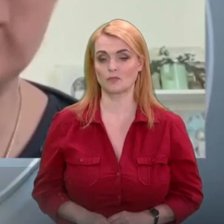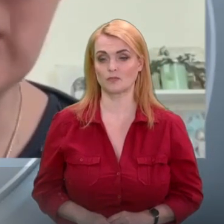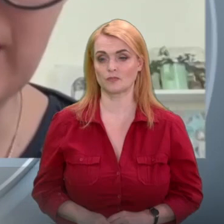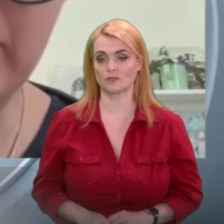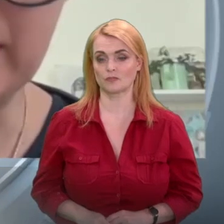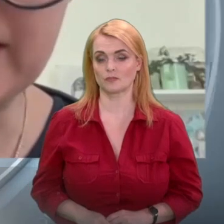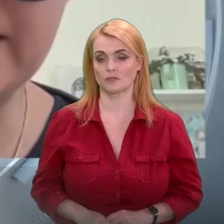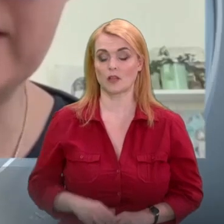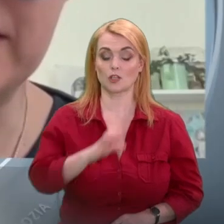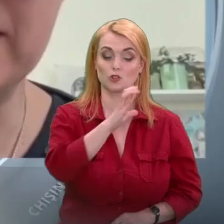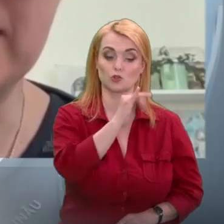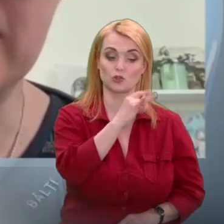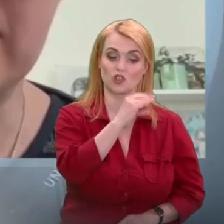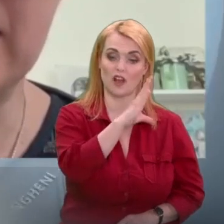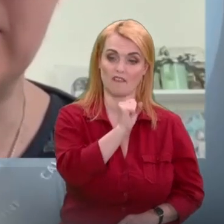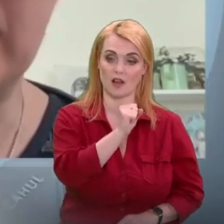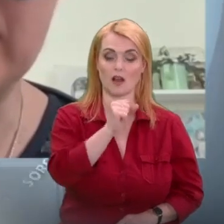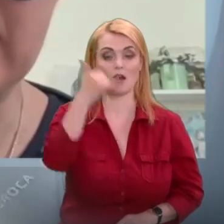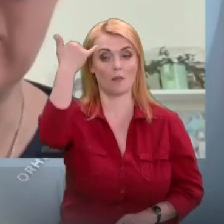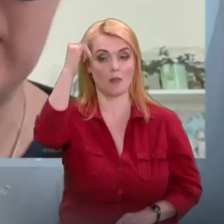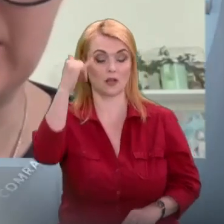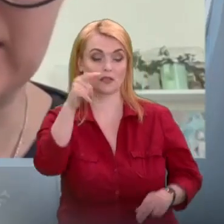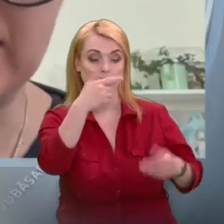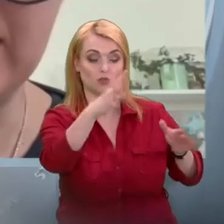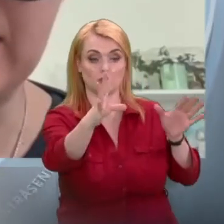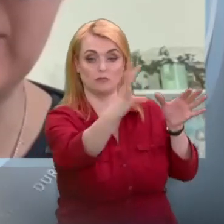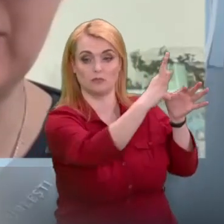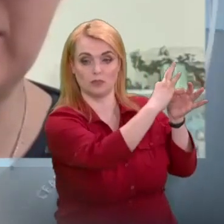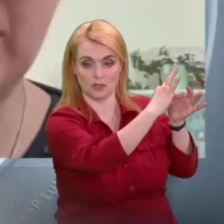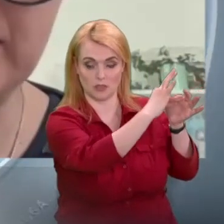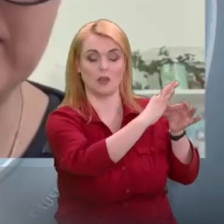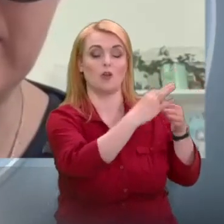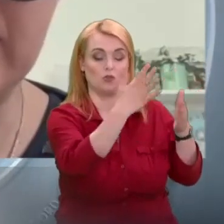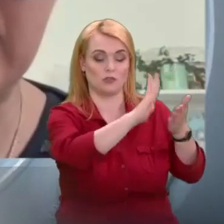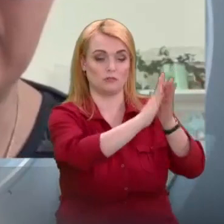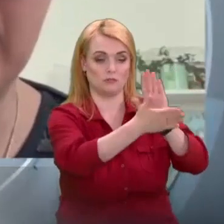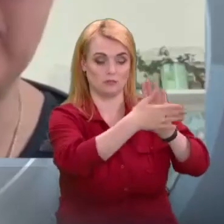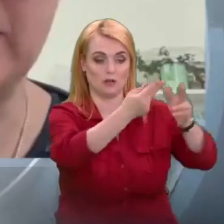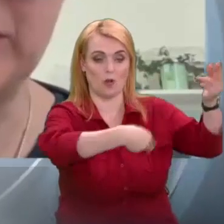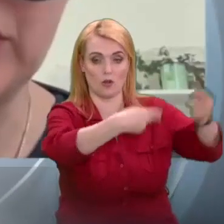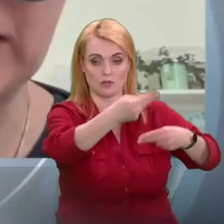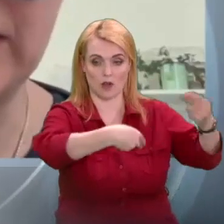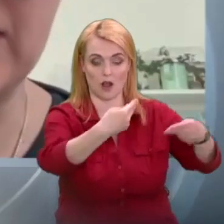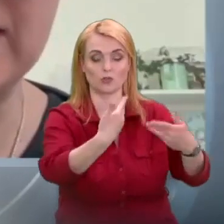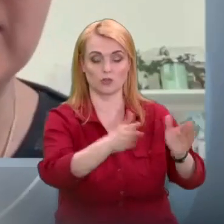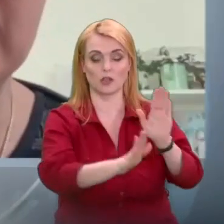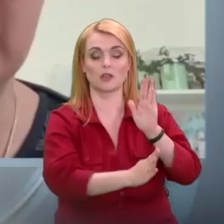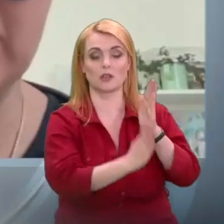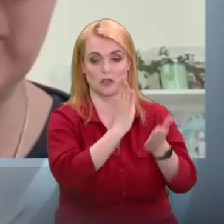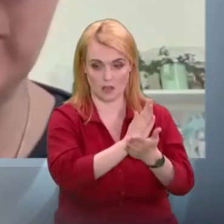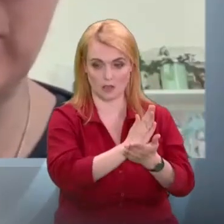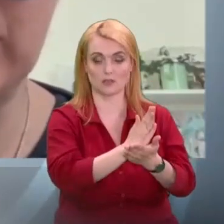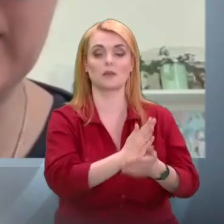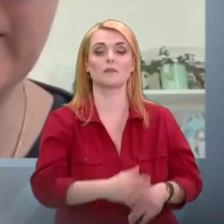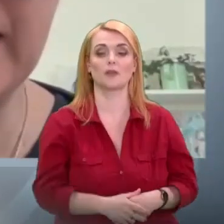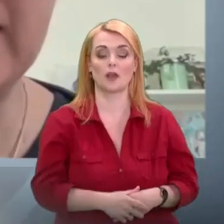pentru Suceava-Bălți s-a lansat deja licitația și știm că se va încheia procesul de licitație la